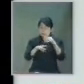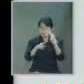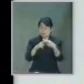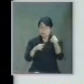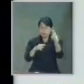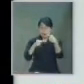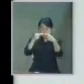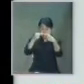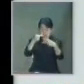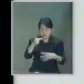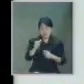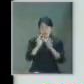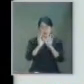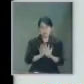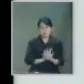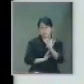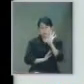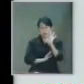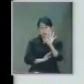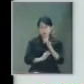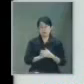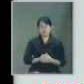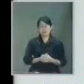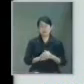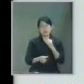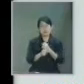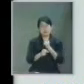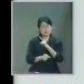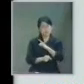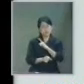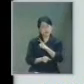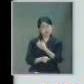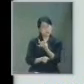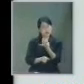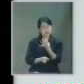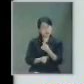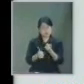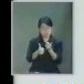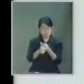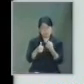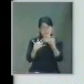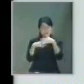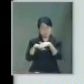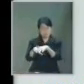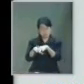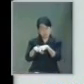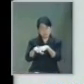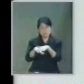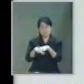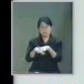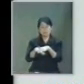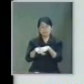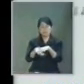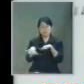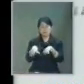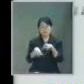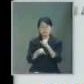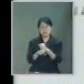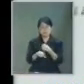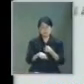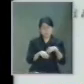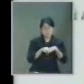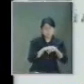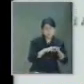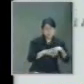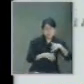าง5คนและมีหน้าที่ทำยังไงครับให้ประสานงานจัดการผมก็แอบโทรศัพท์คุยกับบอกท่